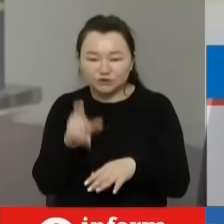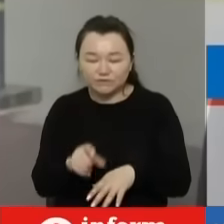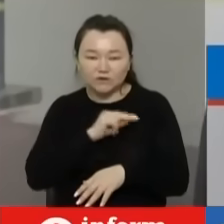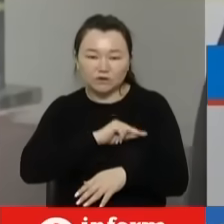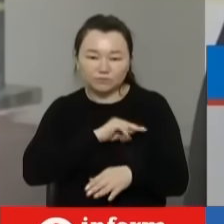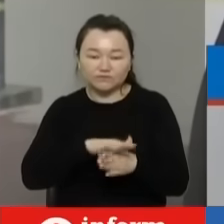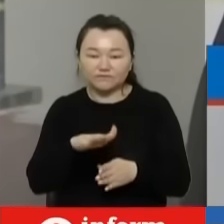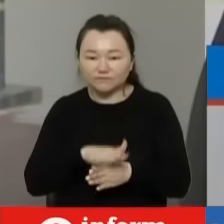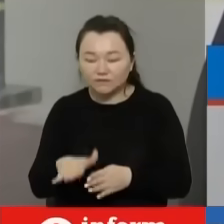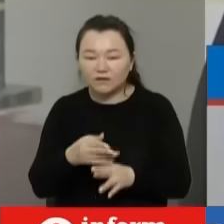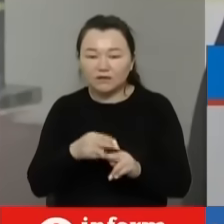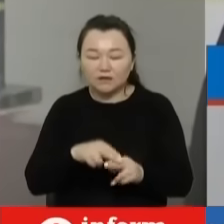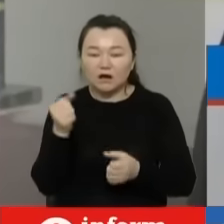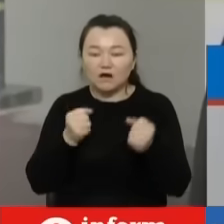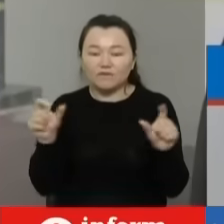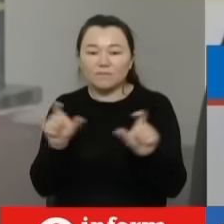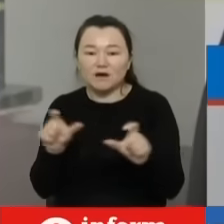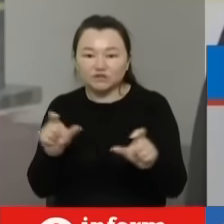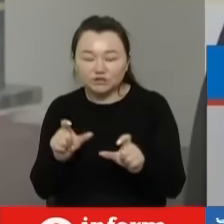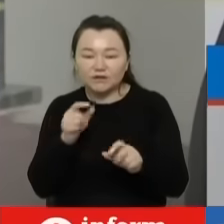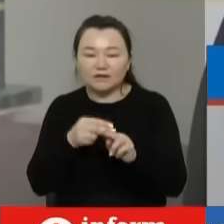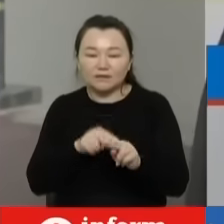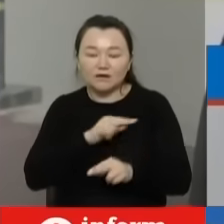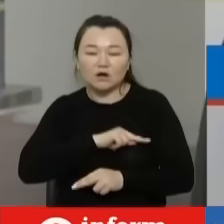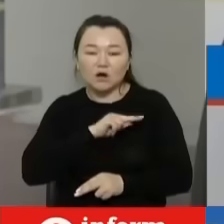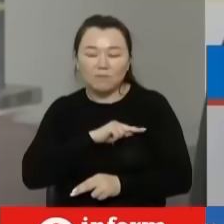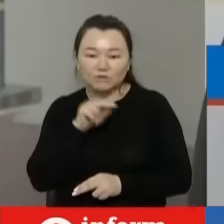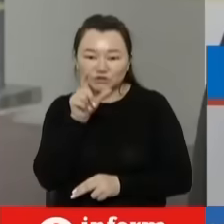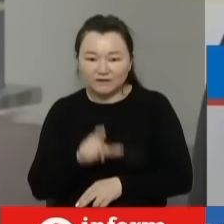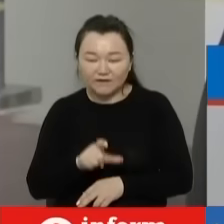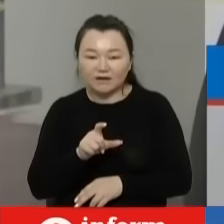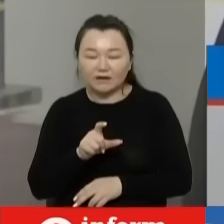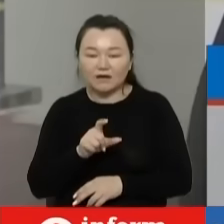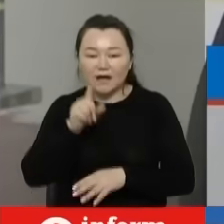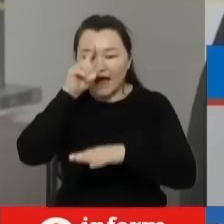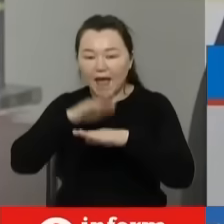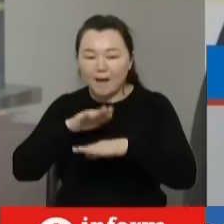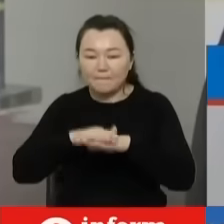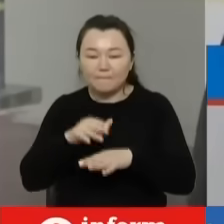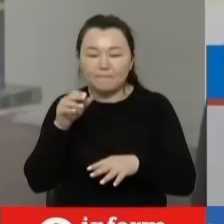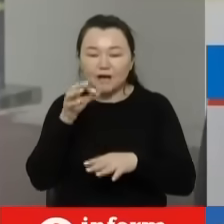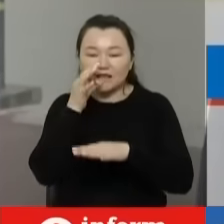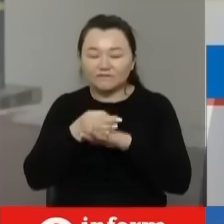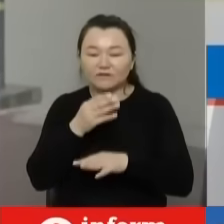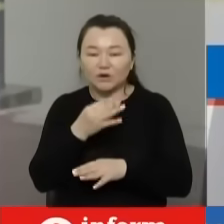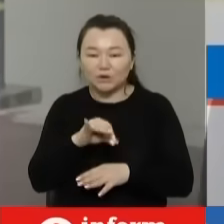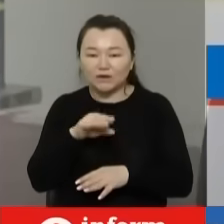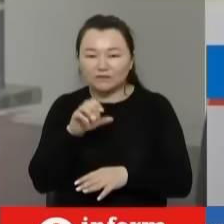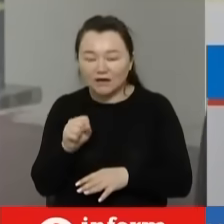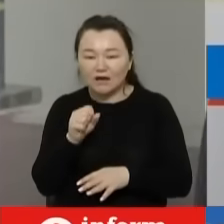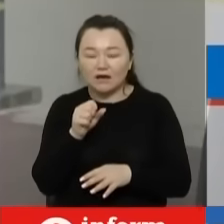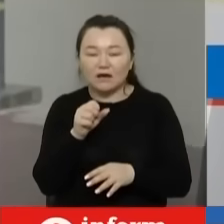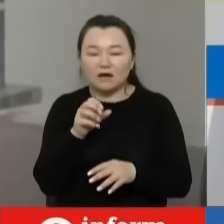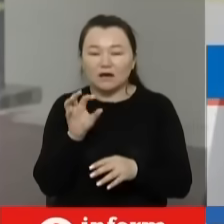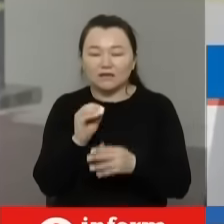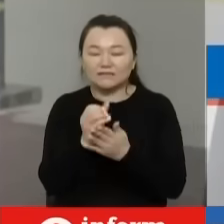қызмет атқарады. Сол автосалонда сол қызметкер негізі әкімдіктің балансында тұрған Toyota маркалы автокөліктердің